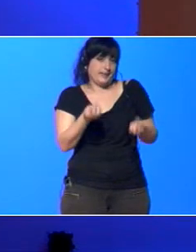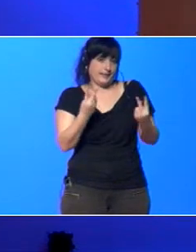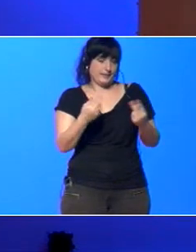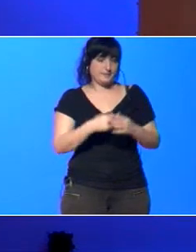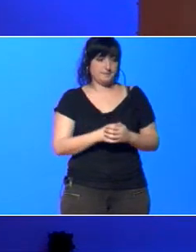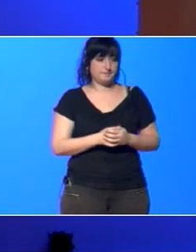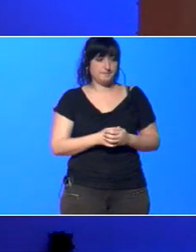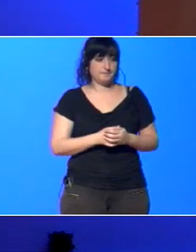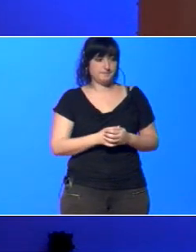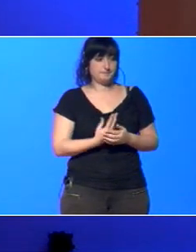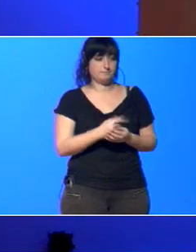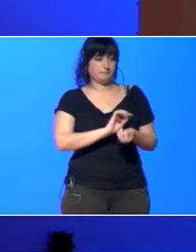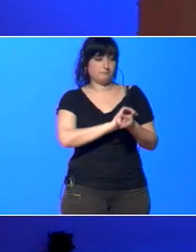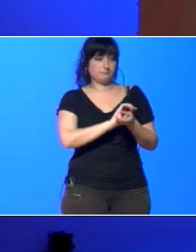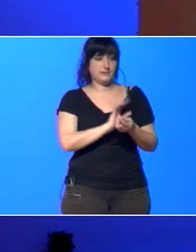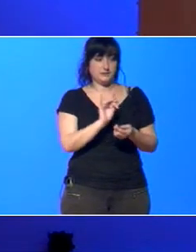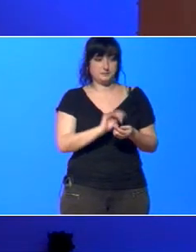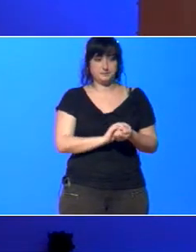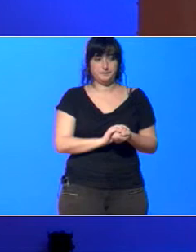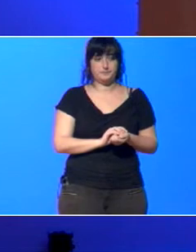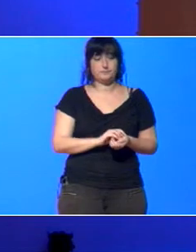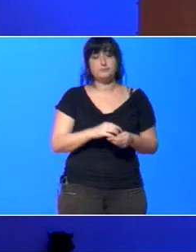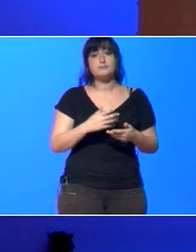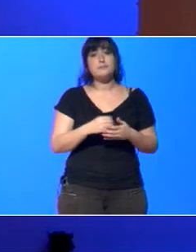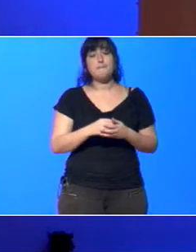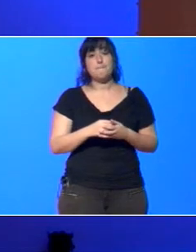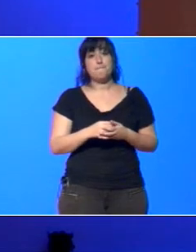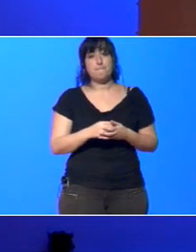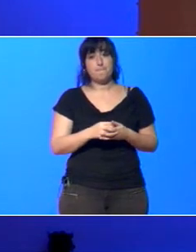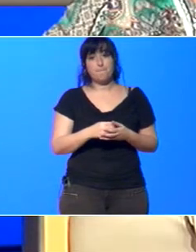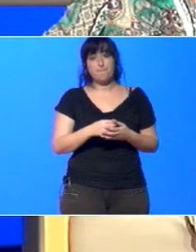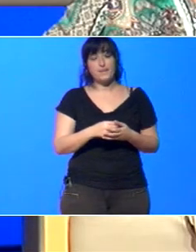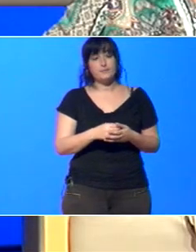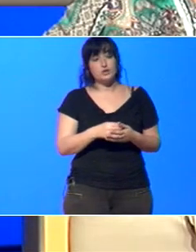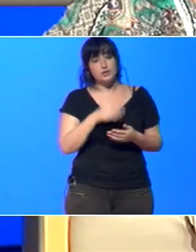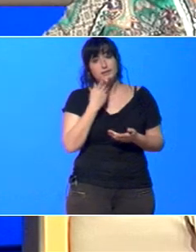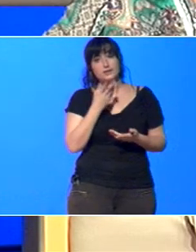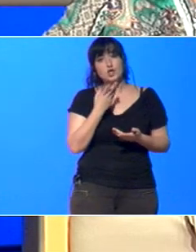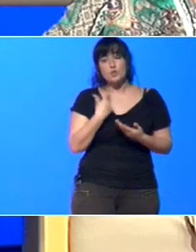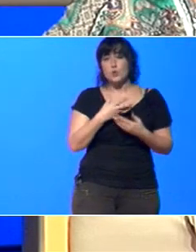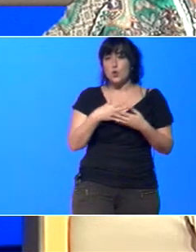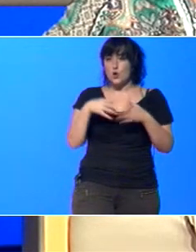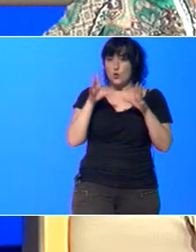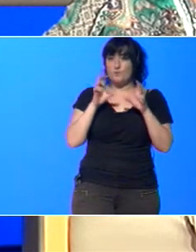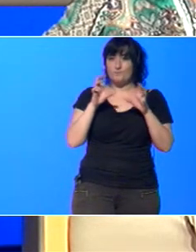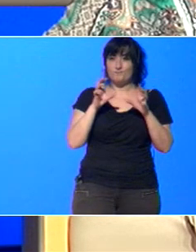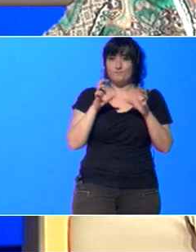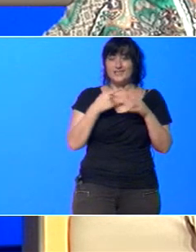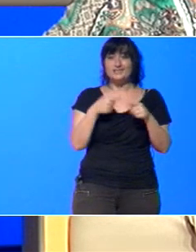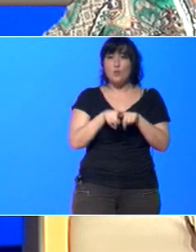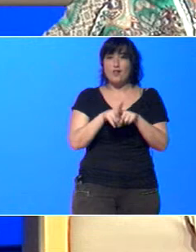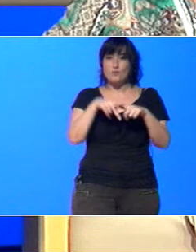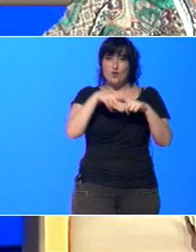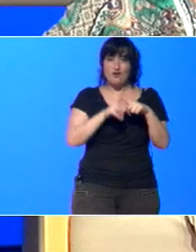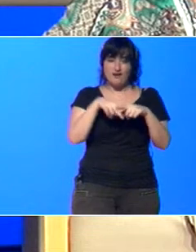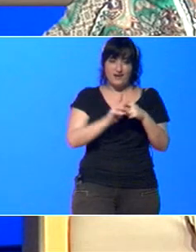gauza guztiak tresna bat bihurtu behar dira. Atzo esaten gendun, itxarmena, konbentzinoa. Itxarmena bera instrumento bat izan behar